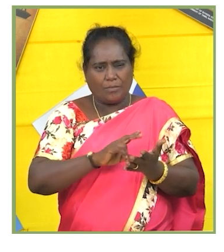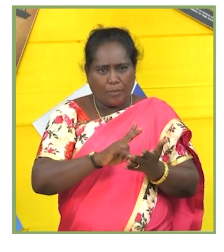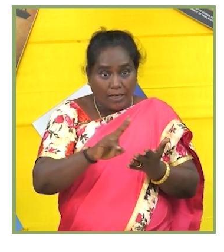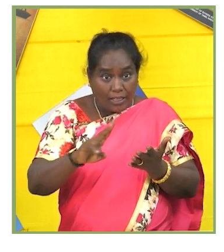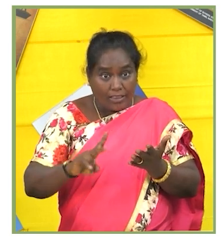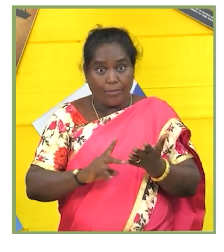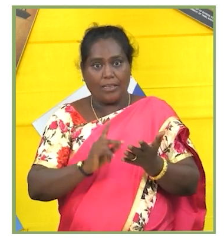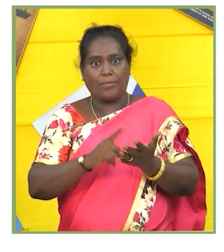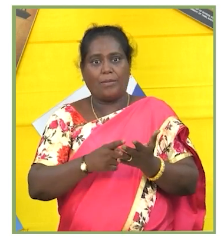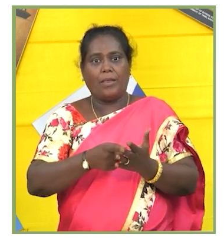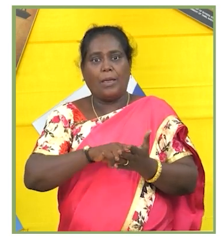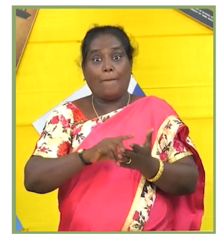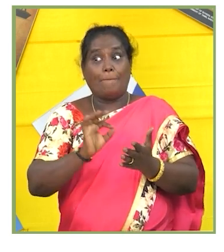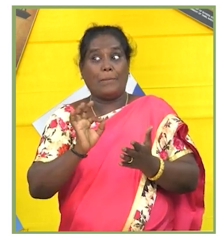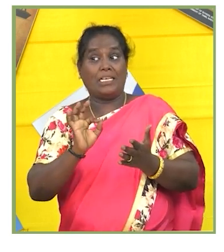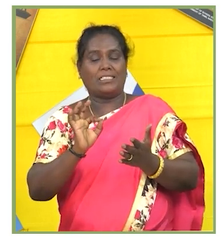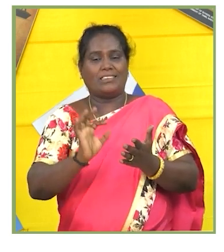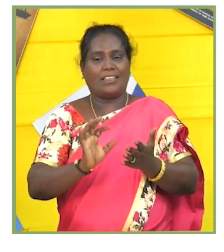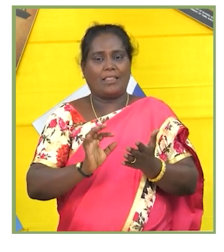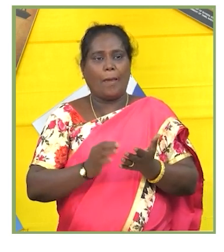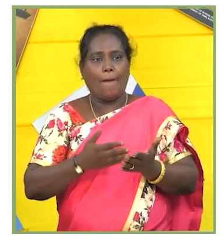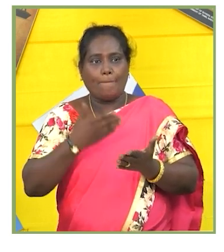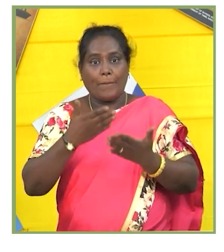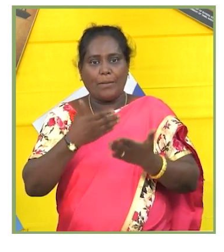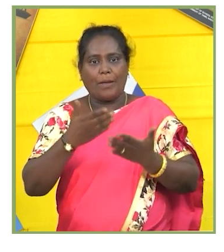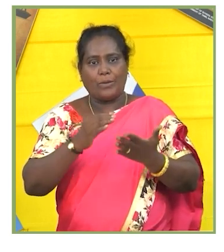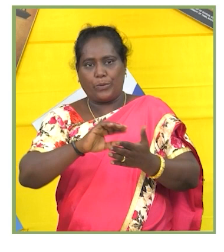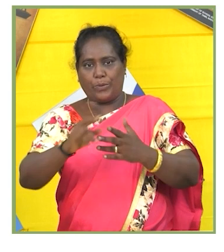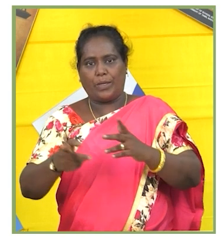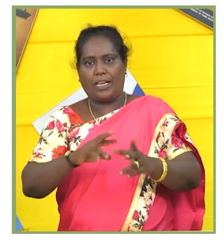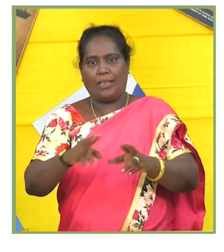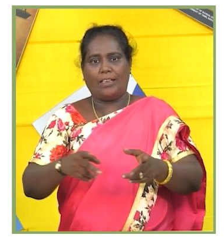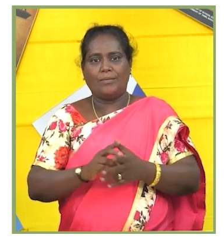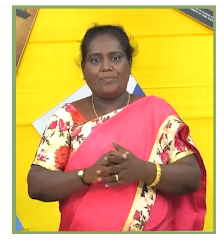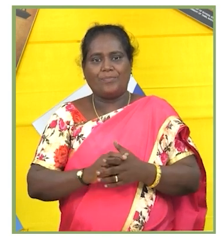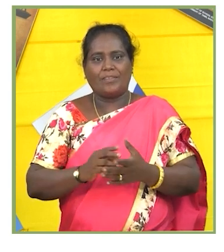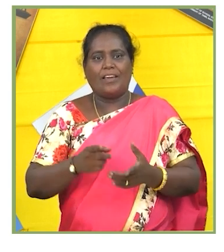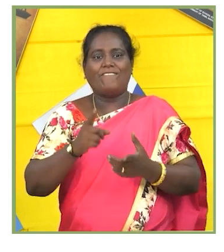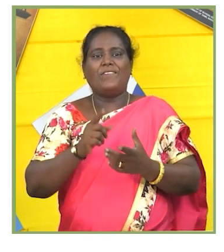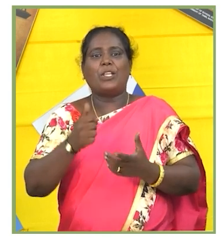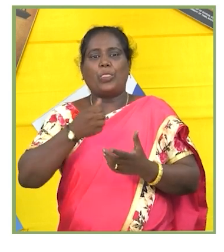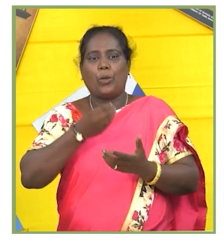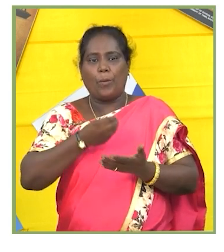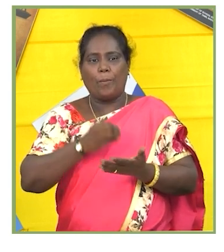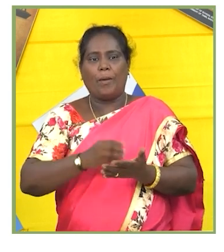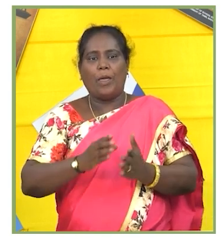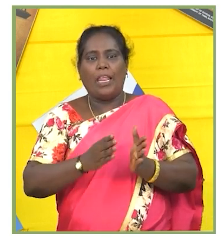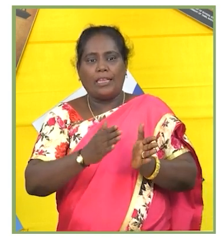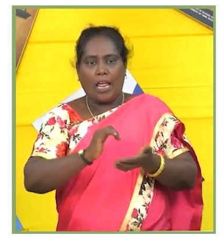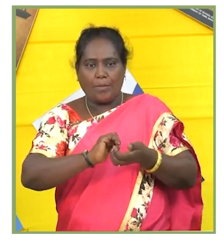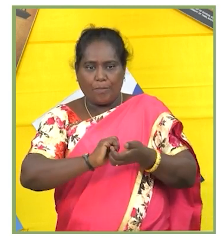காரணம் நம் பண்டைய தமிழ் மக்களின் மிகச்சிறந்த பண்பாட்டு கூறுகளே. அது என்னென்னு பார்த்தோம்னா,